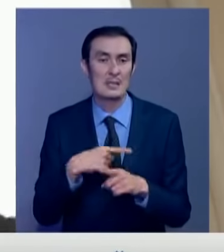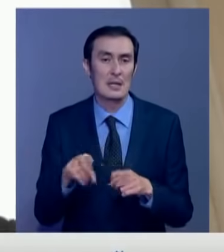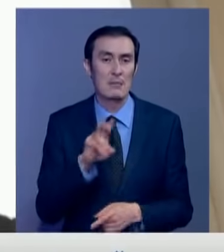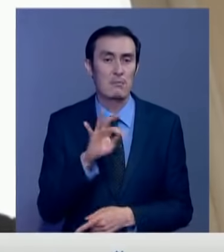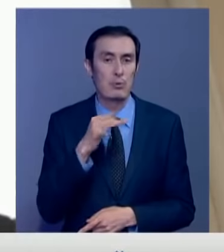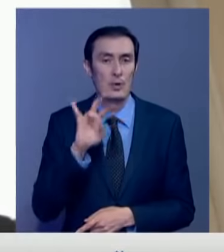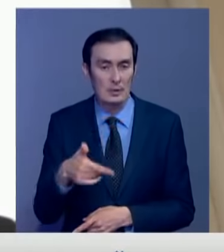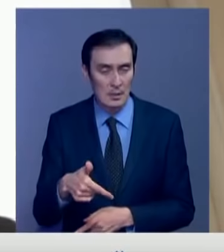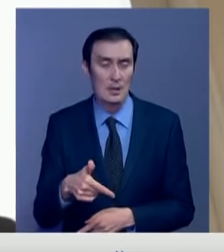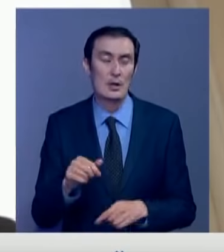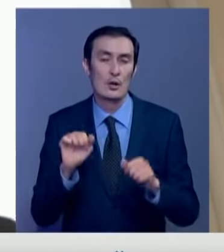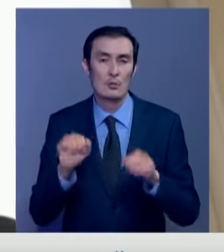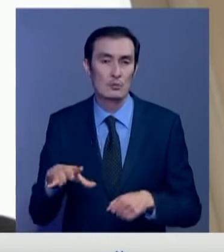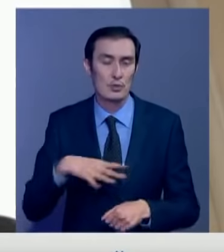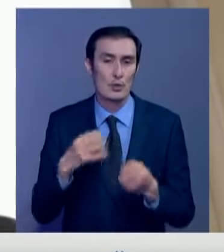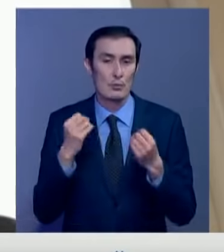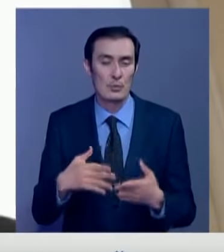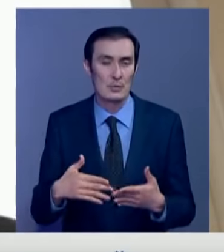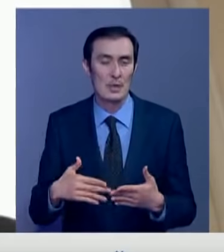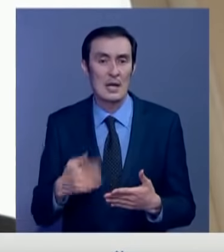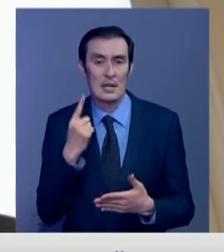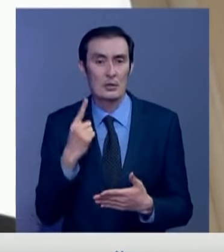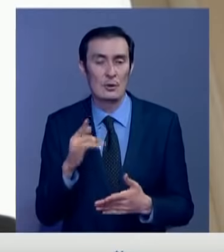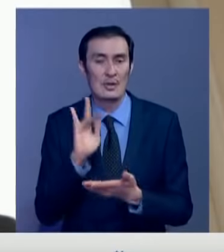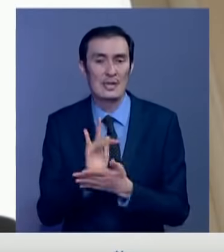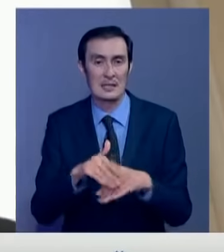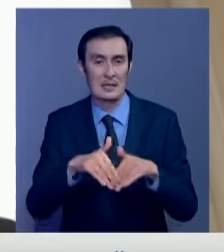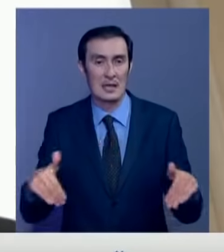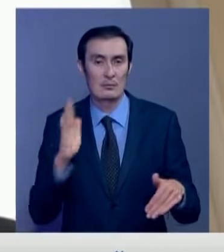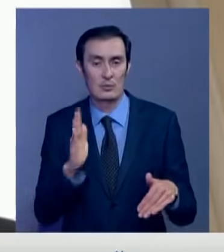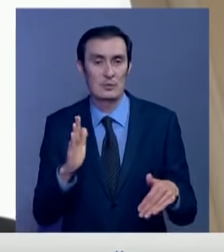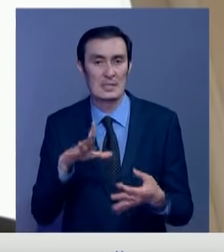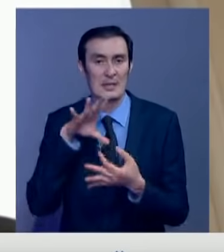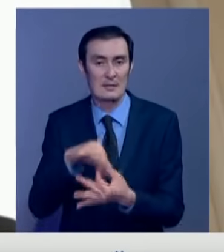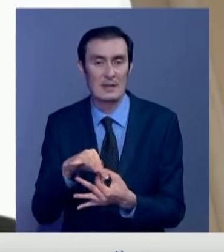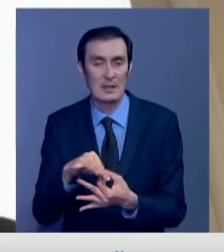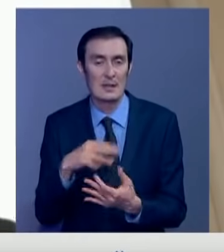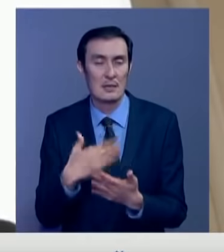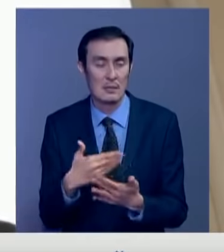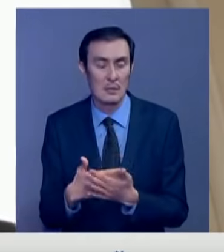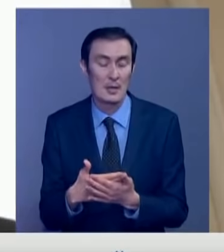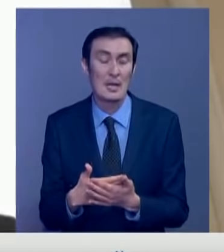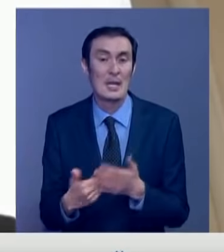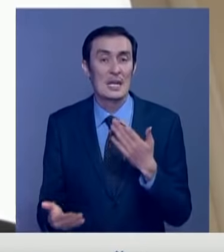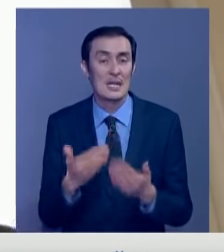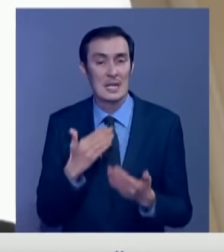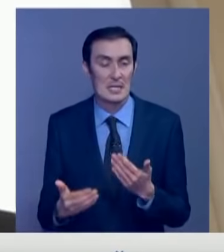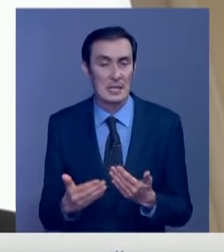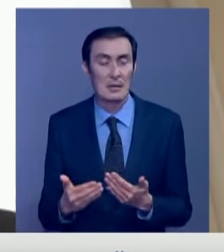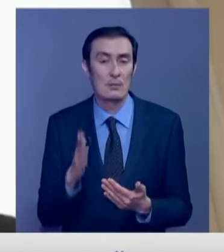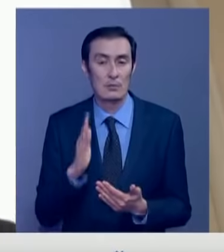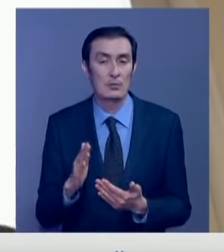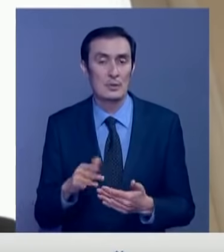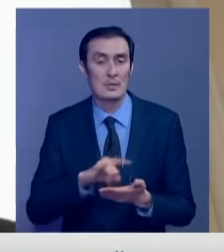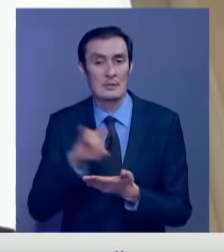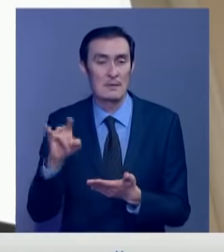то, скорее всего, будет просто блокироваться одно кресло. Из трех посередине одно кресло. Если будут это воздушные суда,